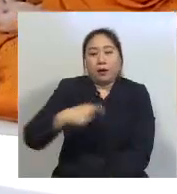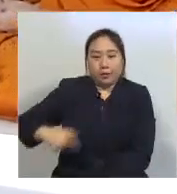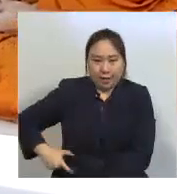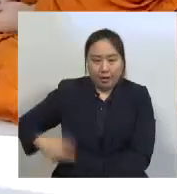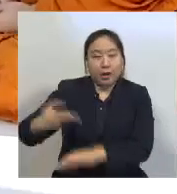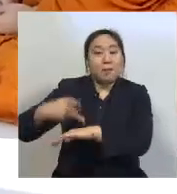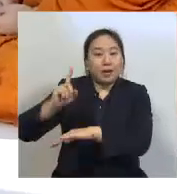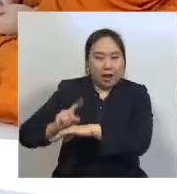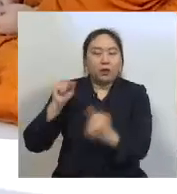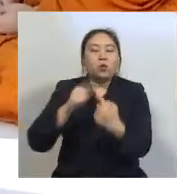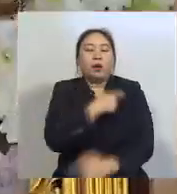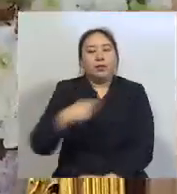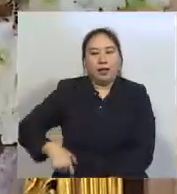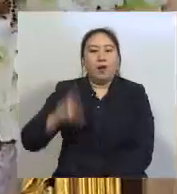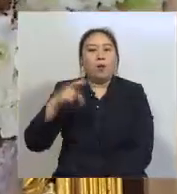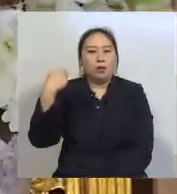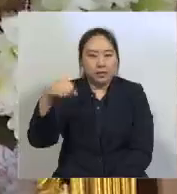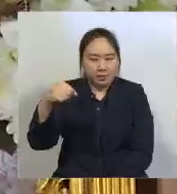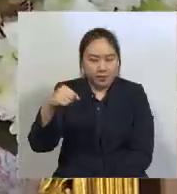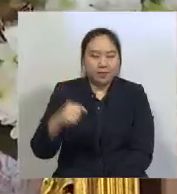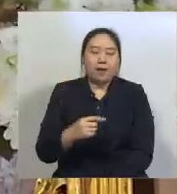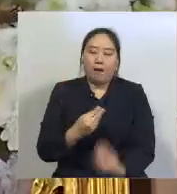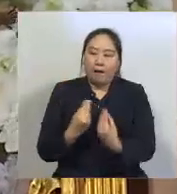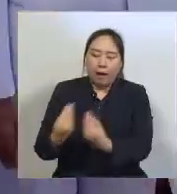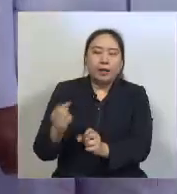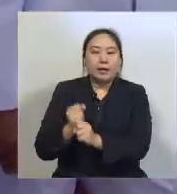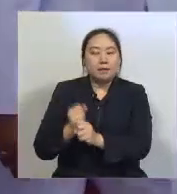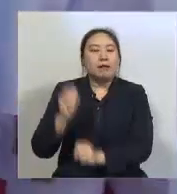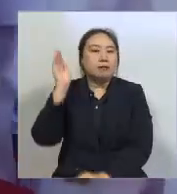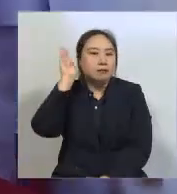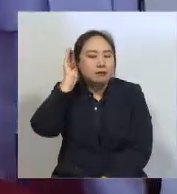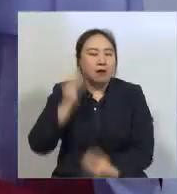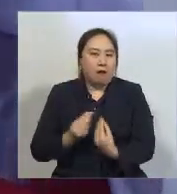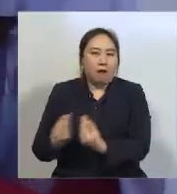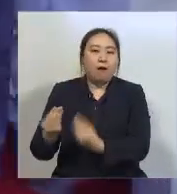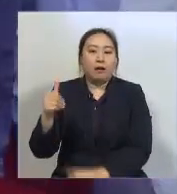านองคมนตรีในรัชกาลปัจจุบันเป็นที่ไว้วางพระราชหฤทัยได้สนิ